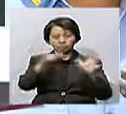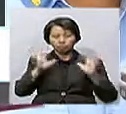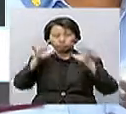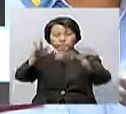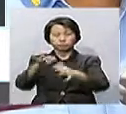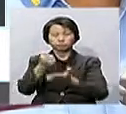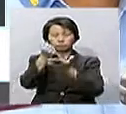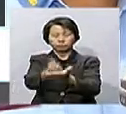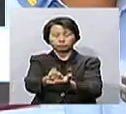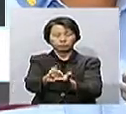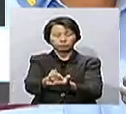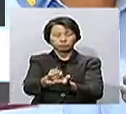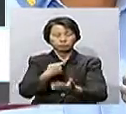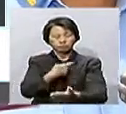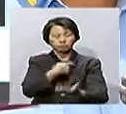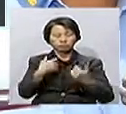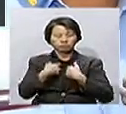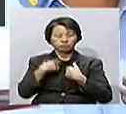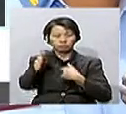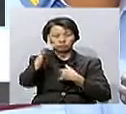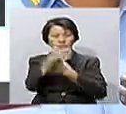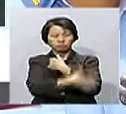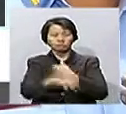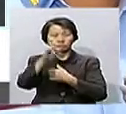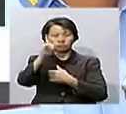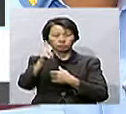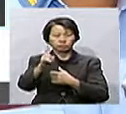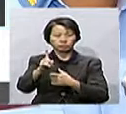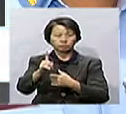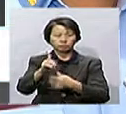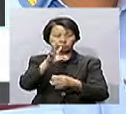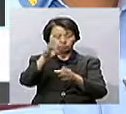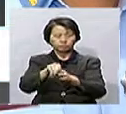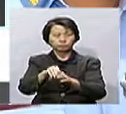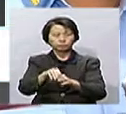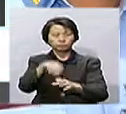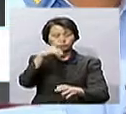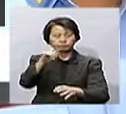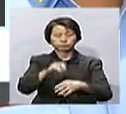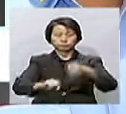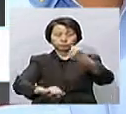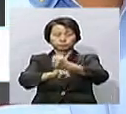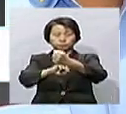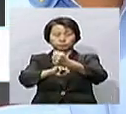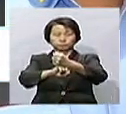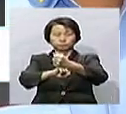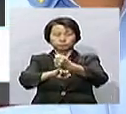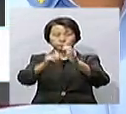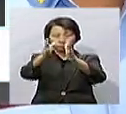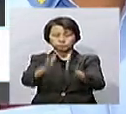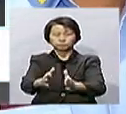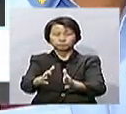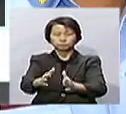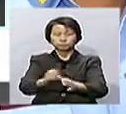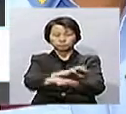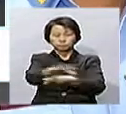the co-chairs is that we have one ASEAN, one response for to support those citizens that are